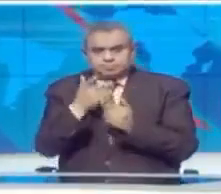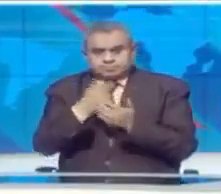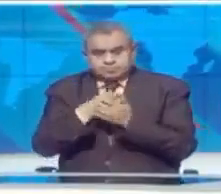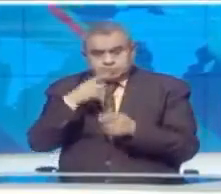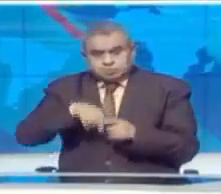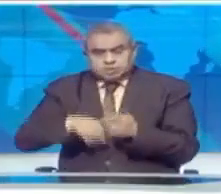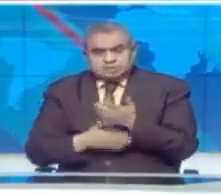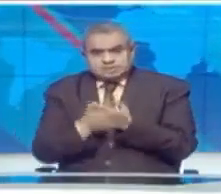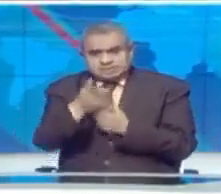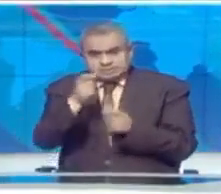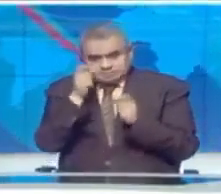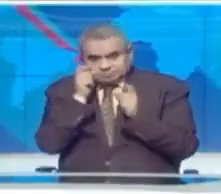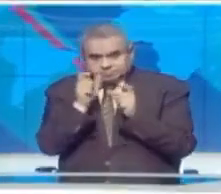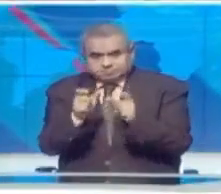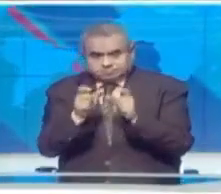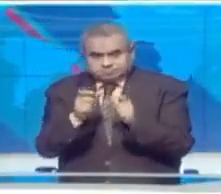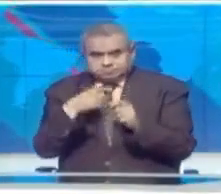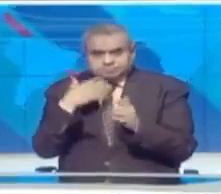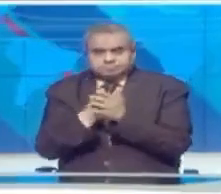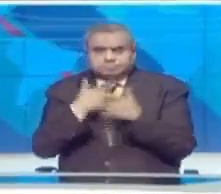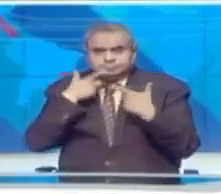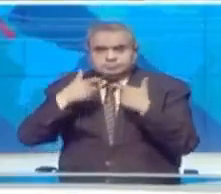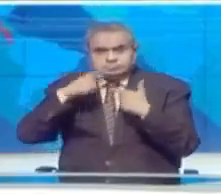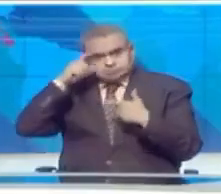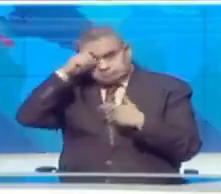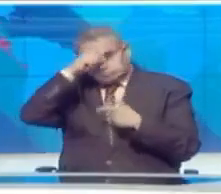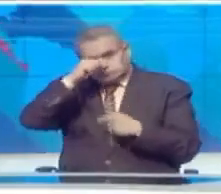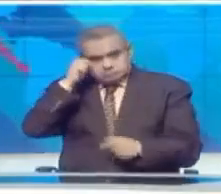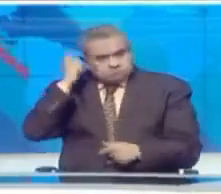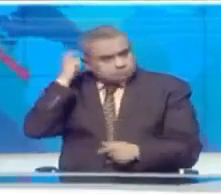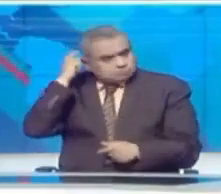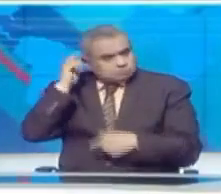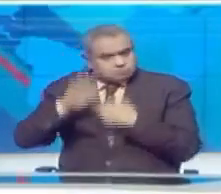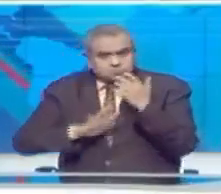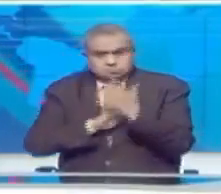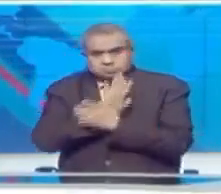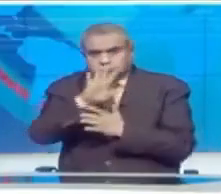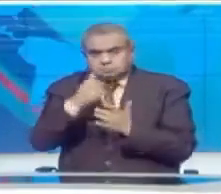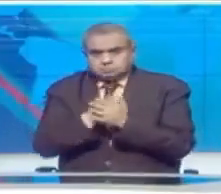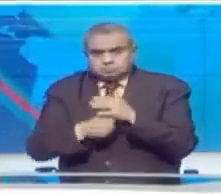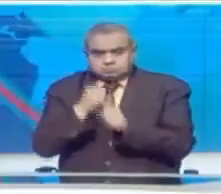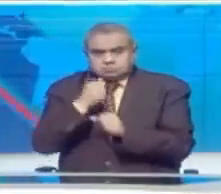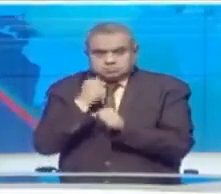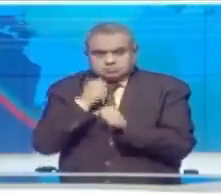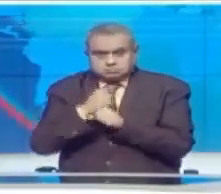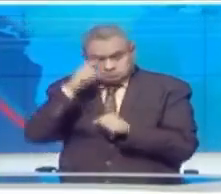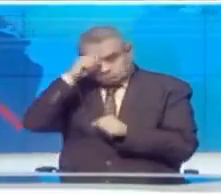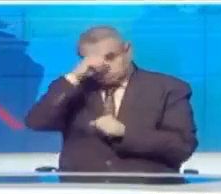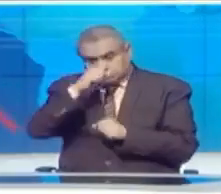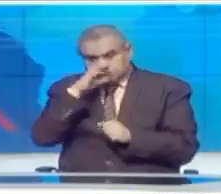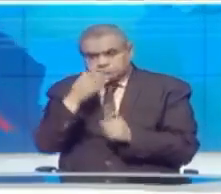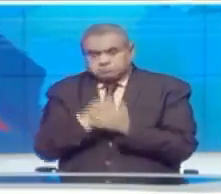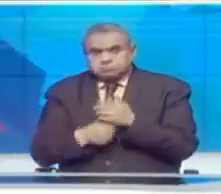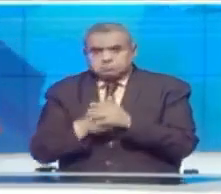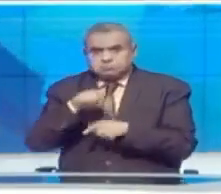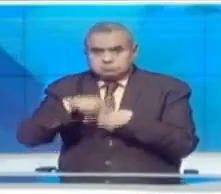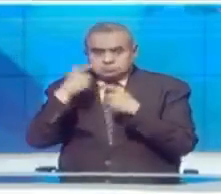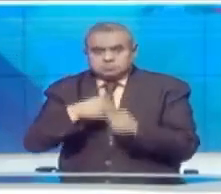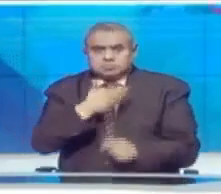إصابات الحروب وخصوصا بعد الأحداث الدامية للأسف اللي بتحصل في